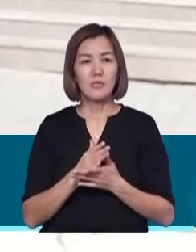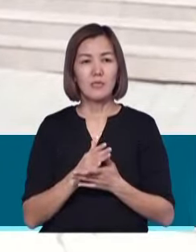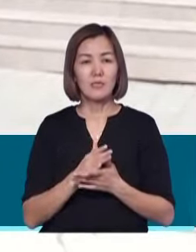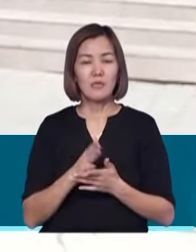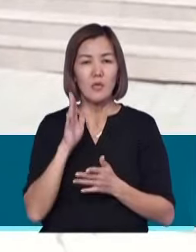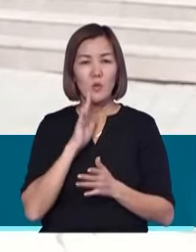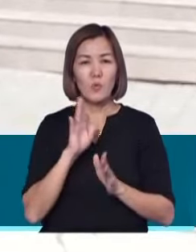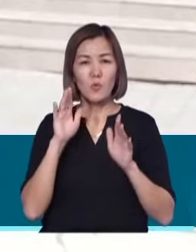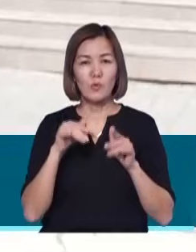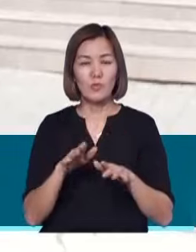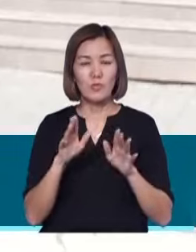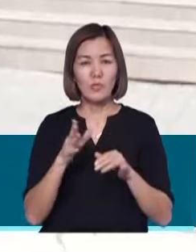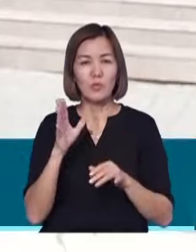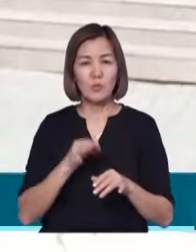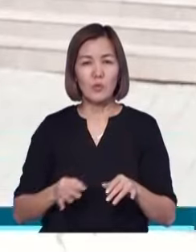көлдерінің жағалаулары,